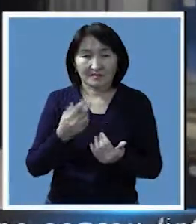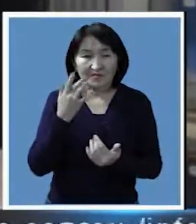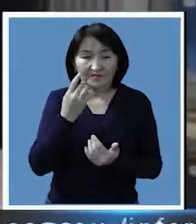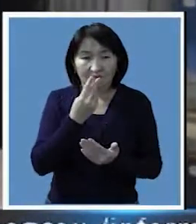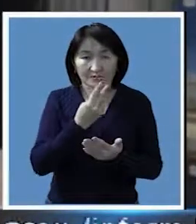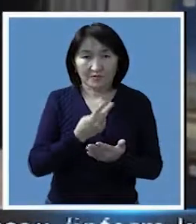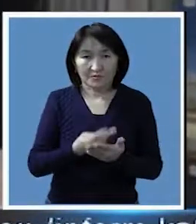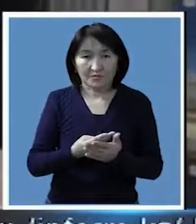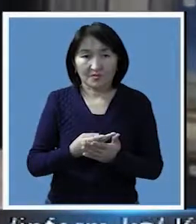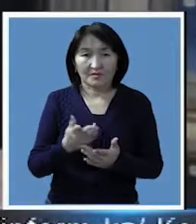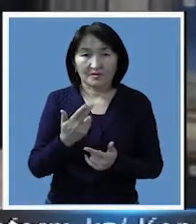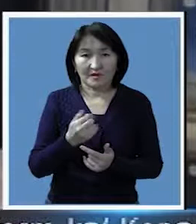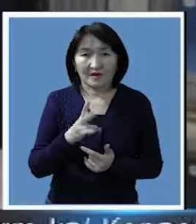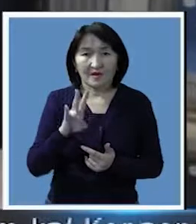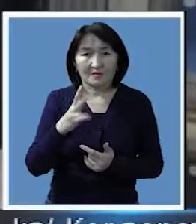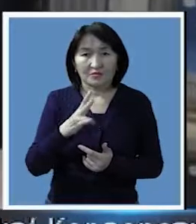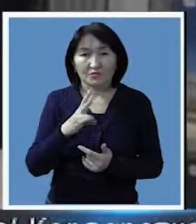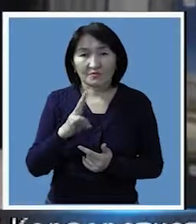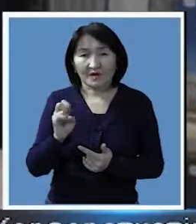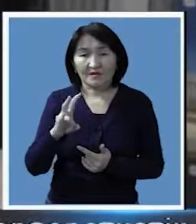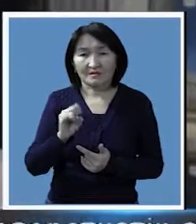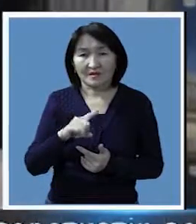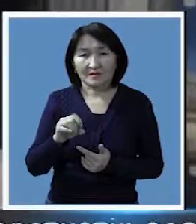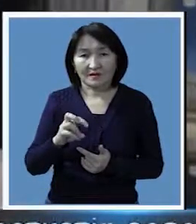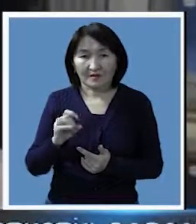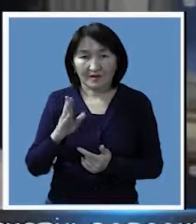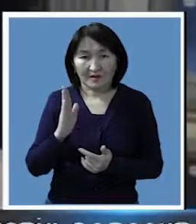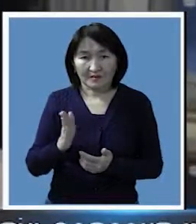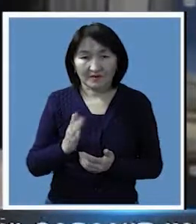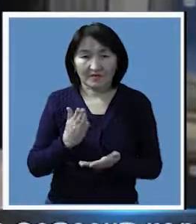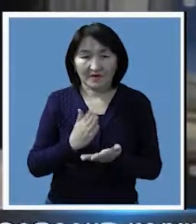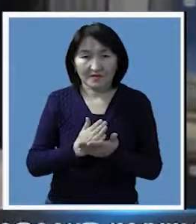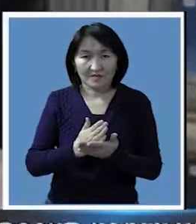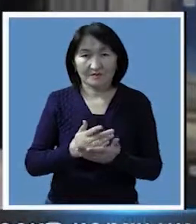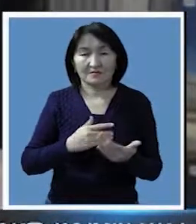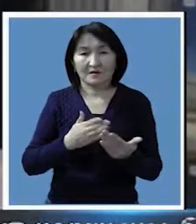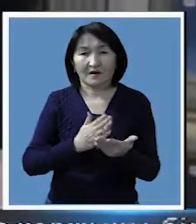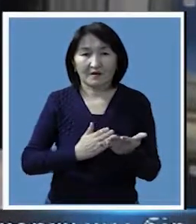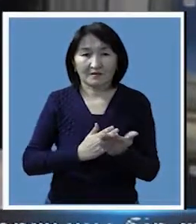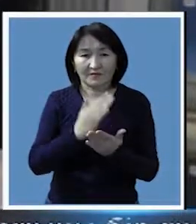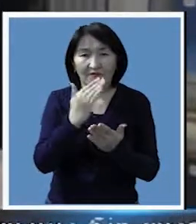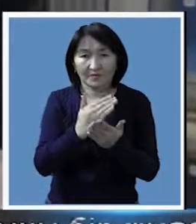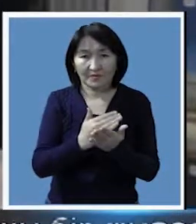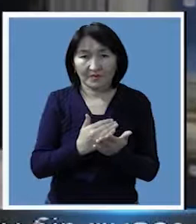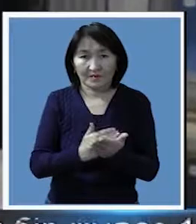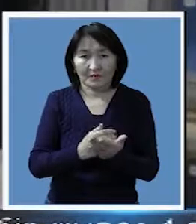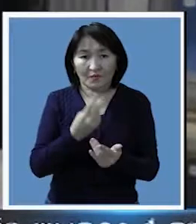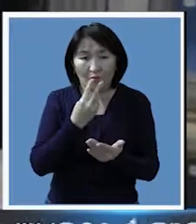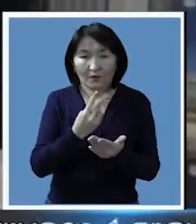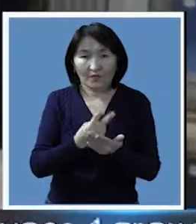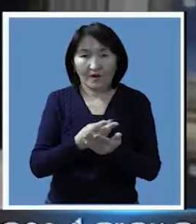сөз жоқ, Нұрсұлтан Әбішұлы Назарбаев осында болып отқан реформалардың Қазақстандағы соның жетістерінің